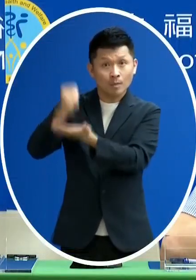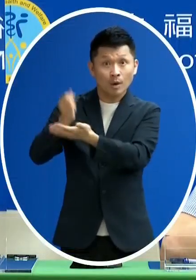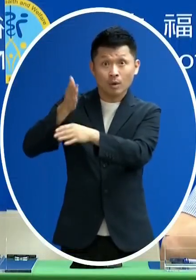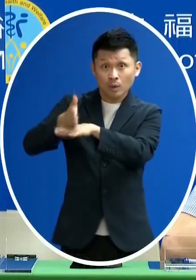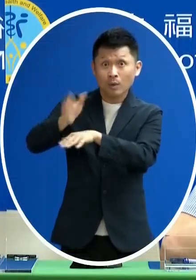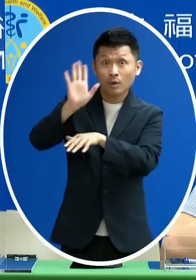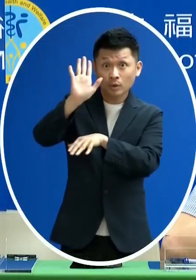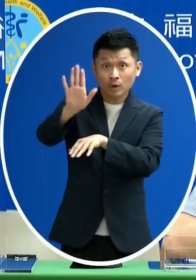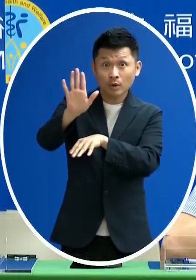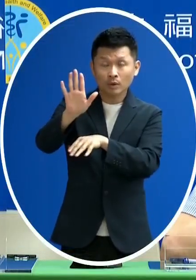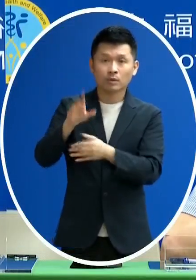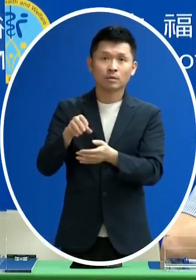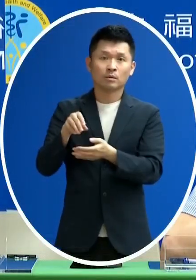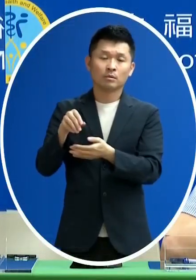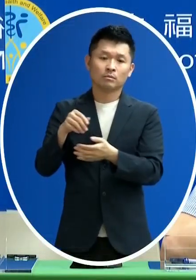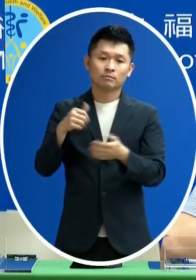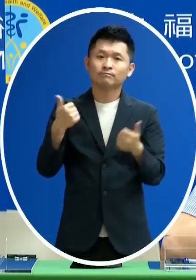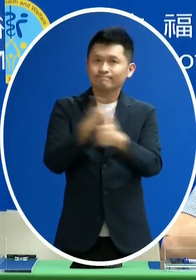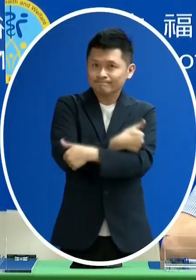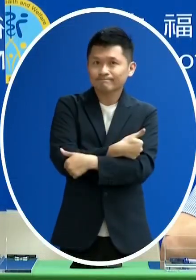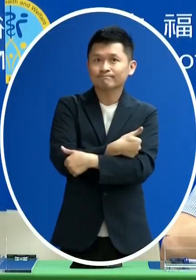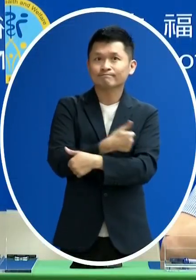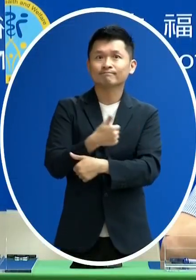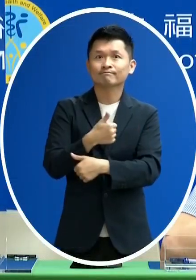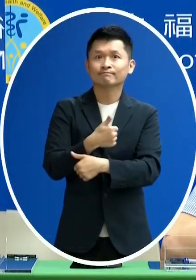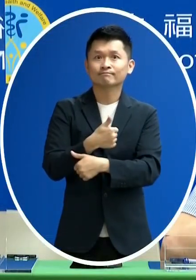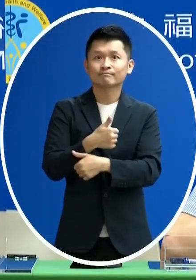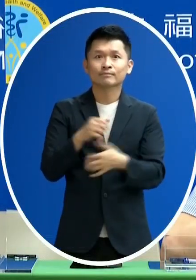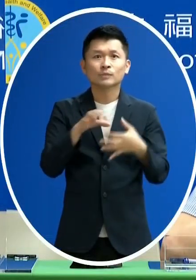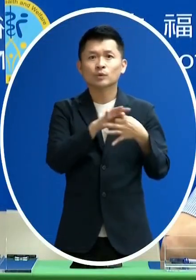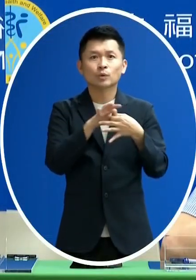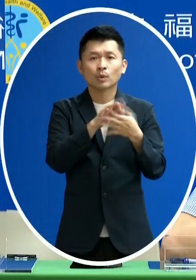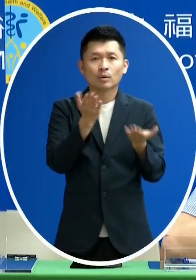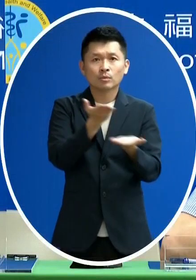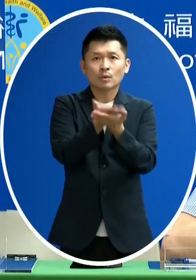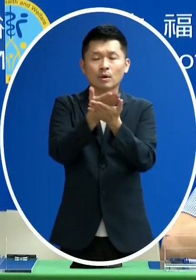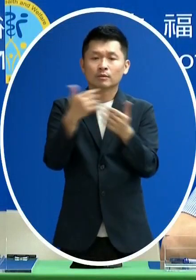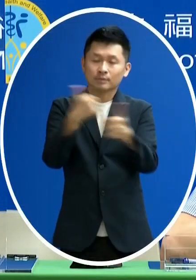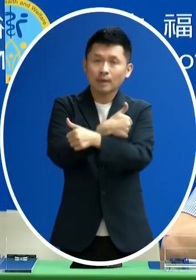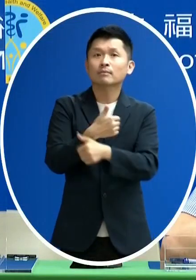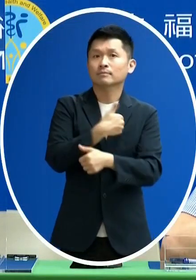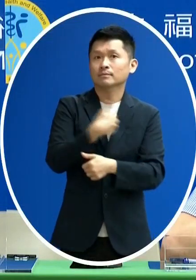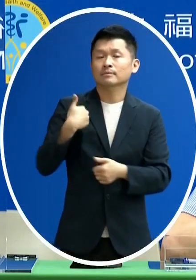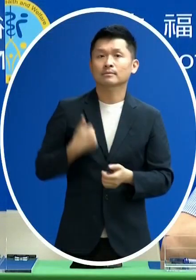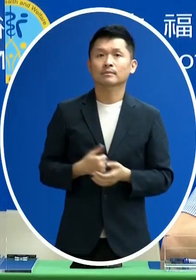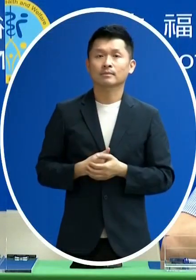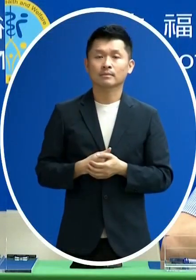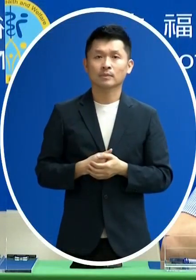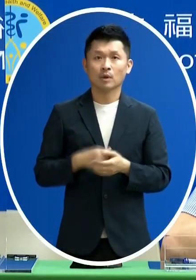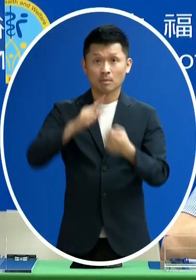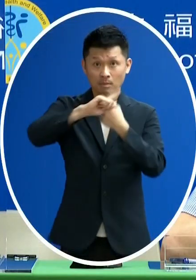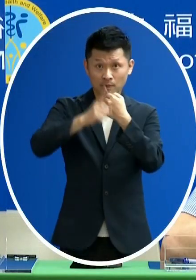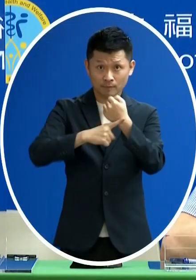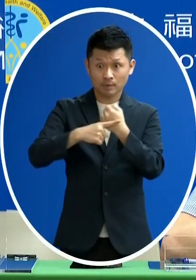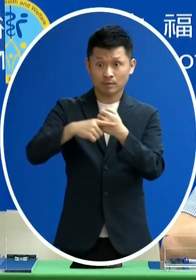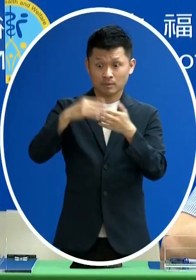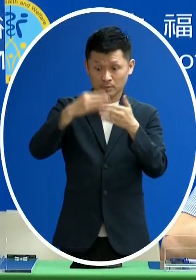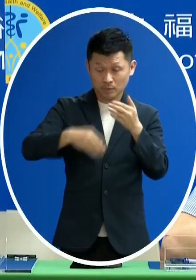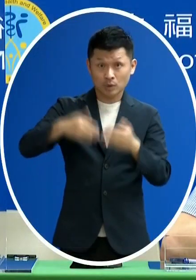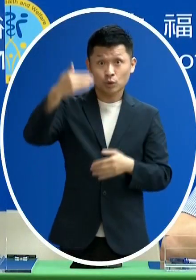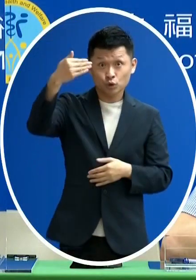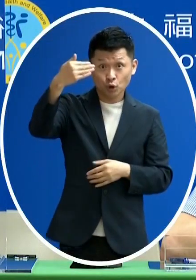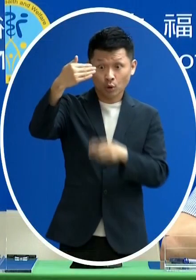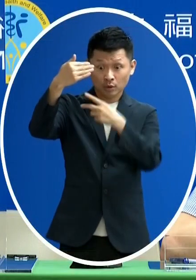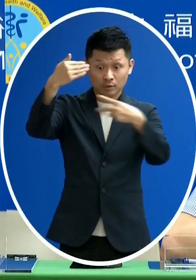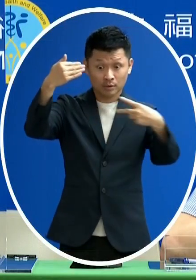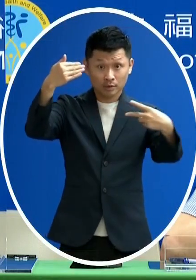的，其实也可以来取代这些相关的一个文件。所以从这样子的一个办法第9条，各位可以看